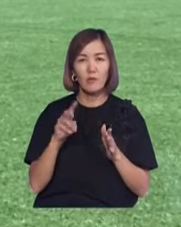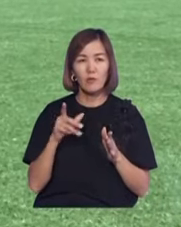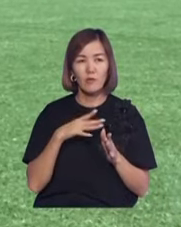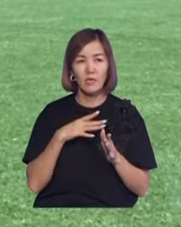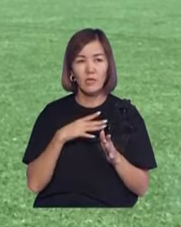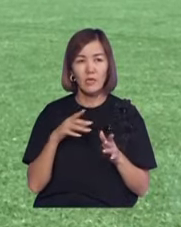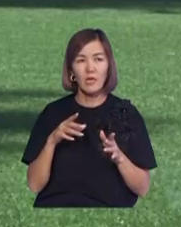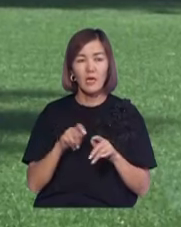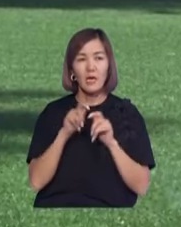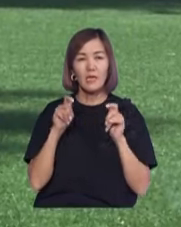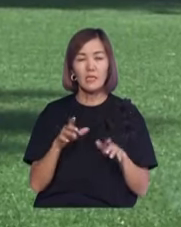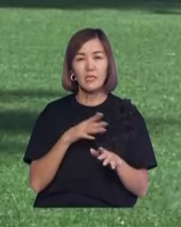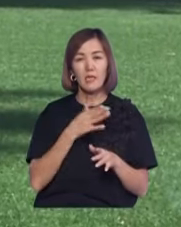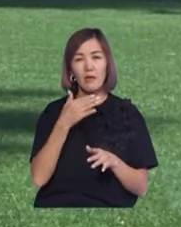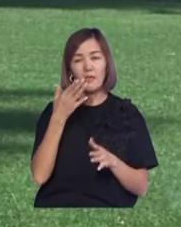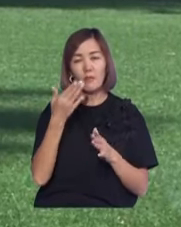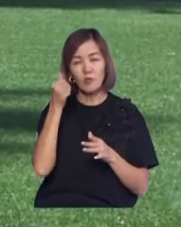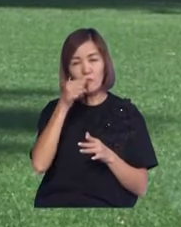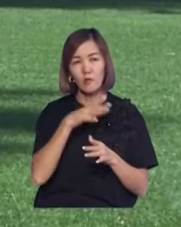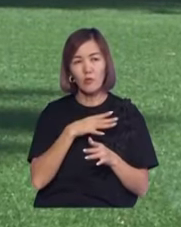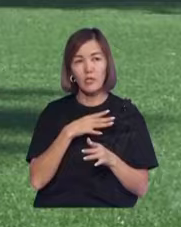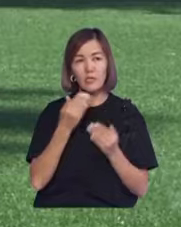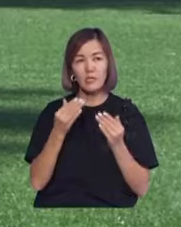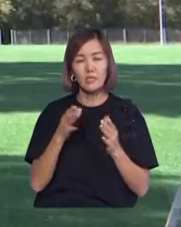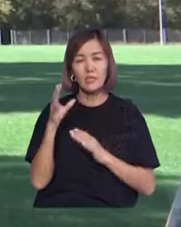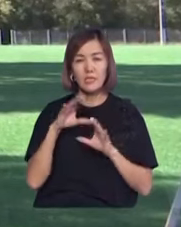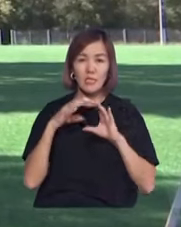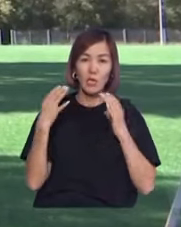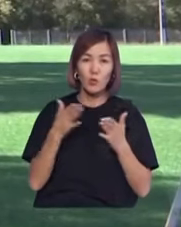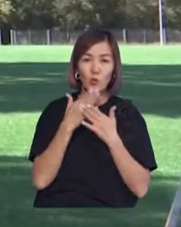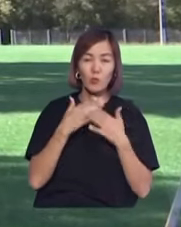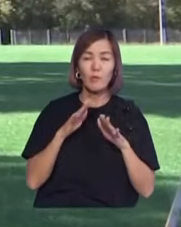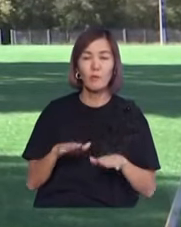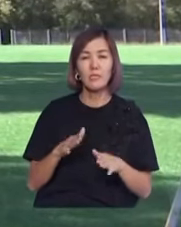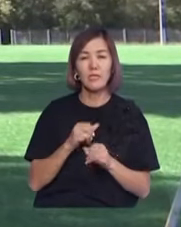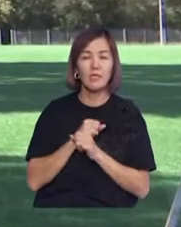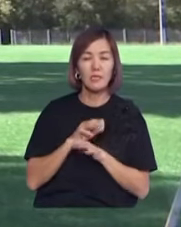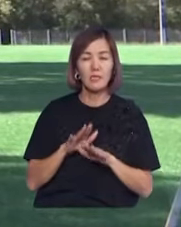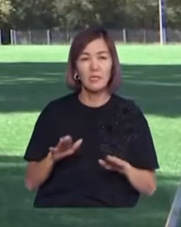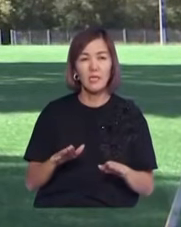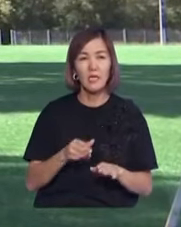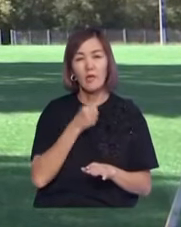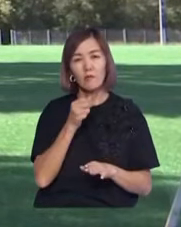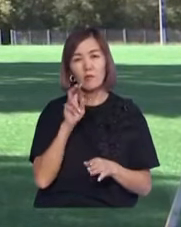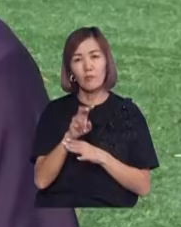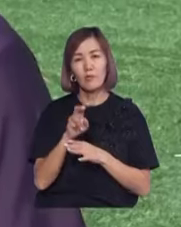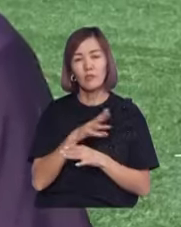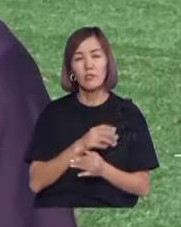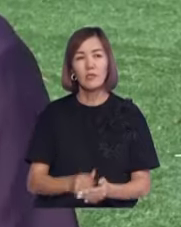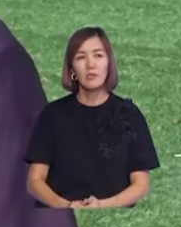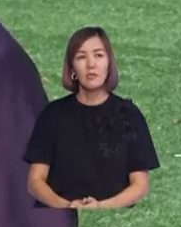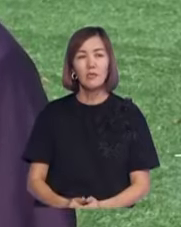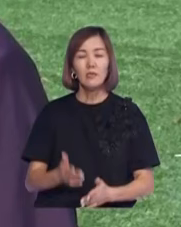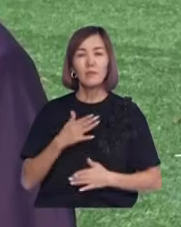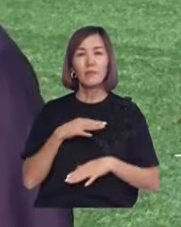тенге. Открытие состоялось летом прошлого года, и с тех пор стадион стал излюбленным местом отдыха как детей, так и взрослых. Мы здесь